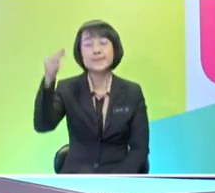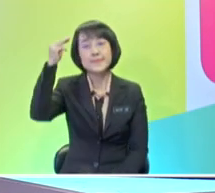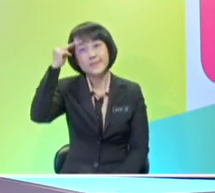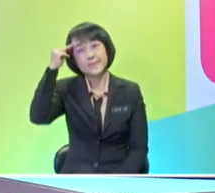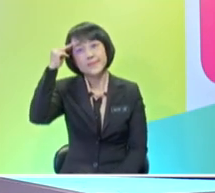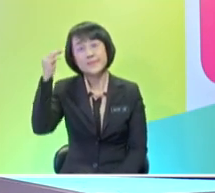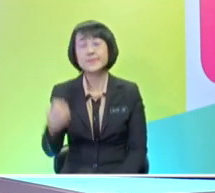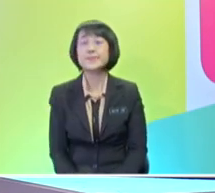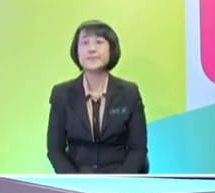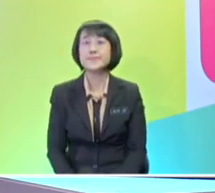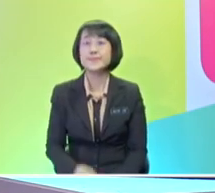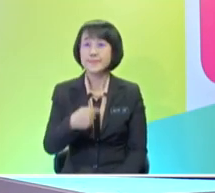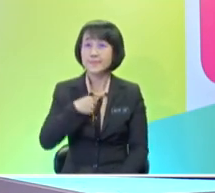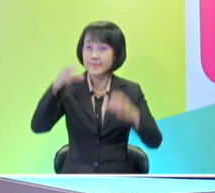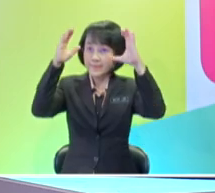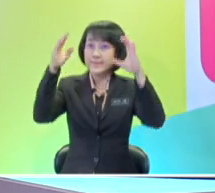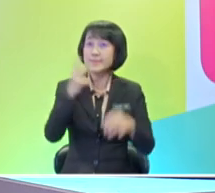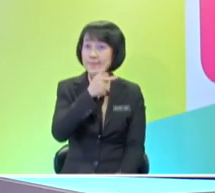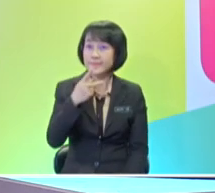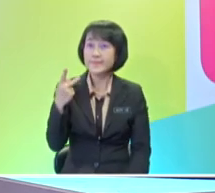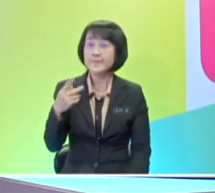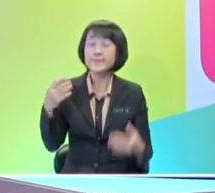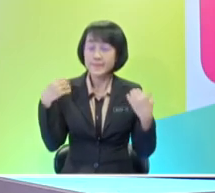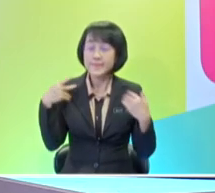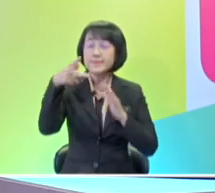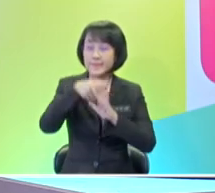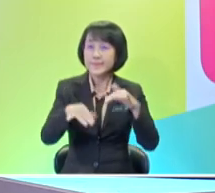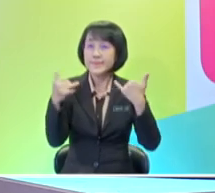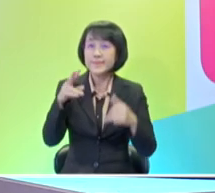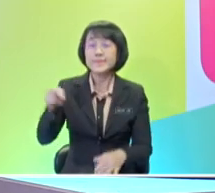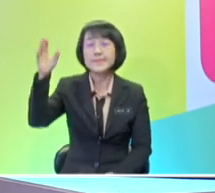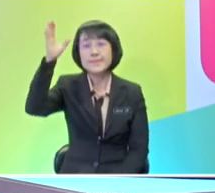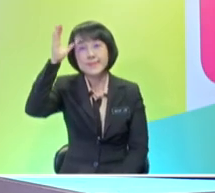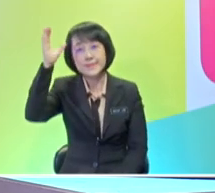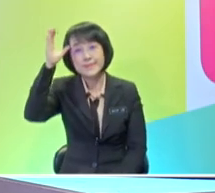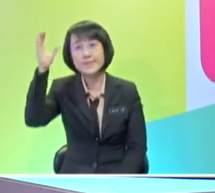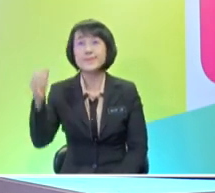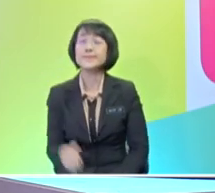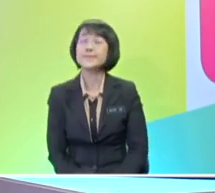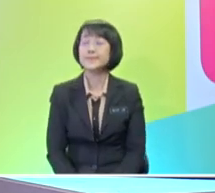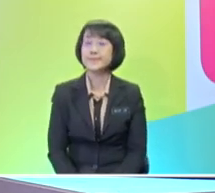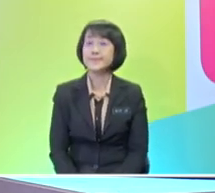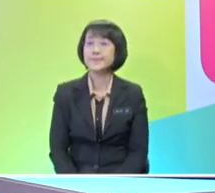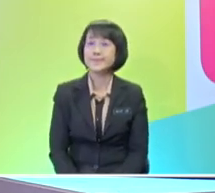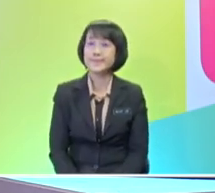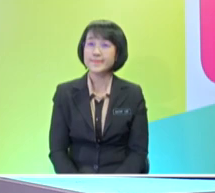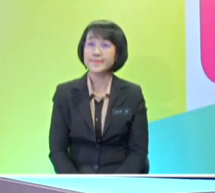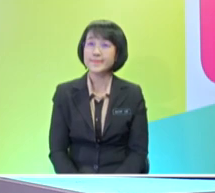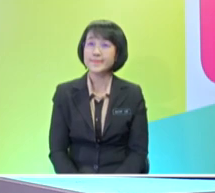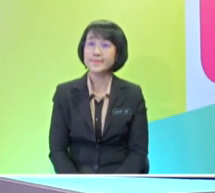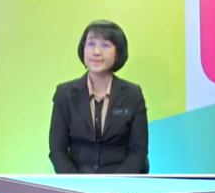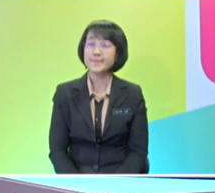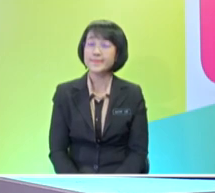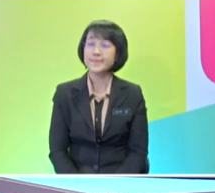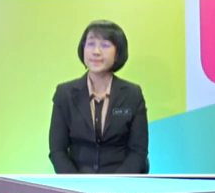dalam kalangan masyarakat Cinanya tidak ketinggalan masyarakat masyarakat dan kaum-kaum yang lain yang ada di Malaysia Oke